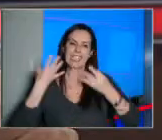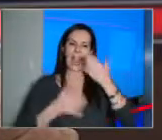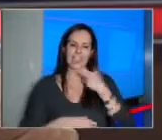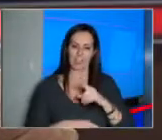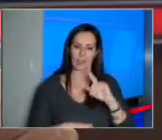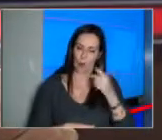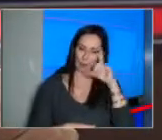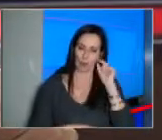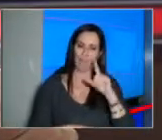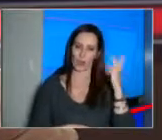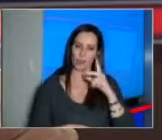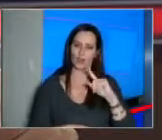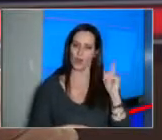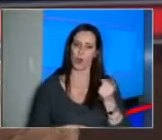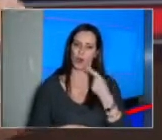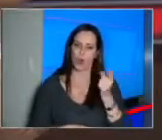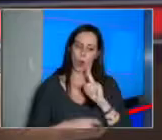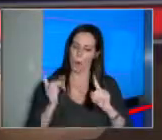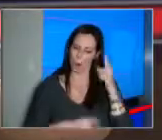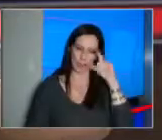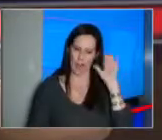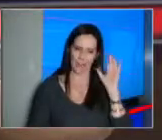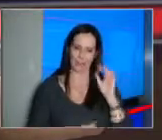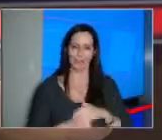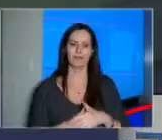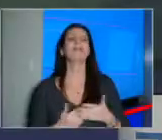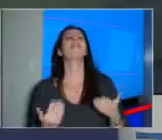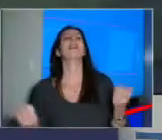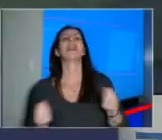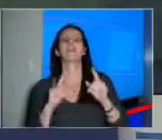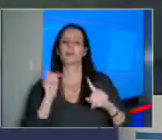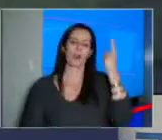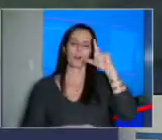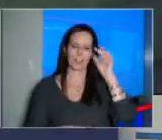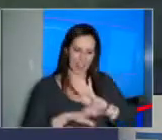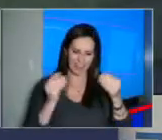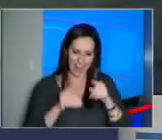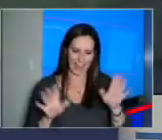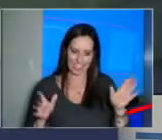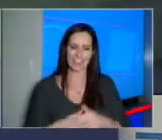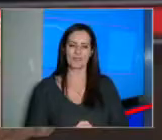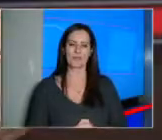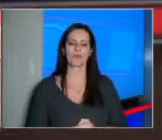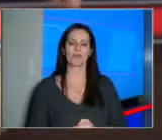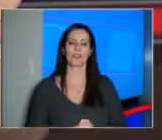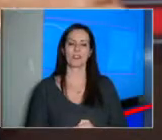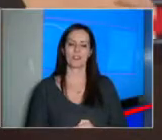בתל אביב, אבל כמובן שכולנו לא במקור מתל אביב. אין כמעט כזה דבר במקור מתל אביב.